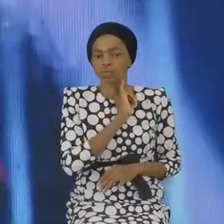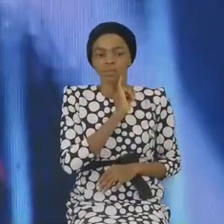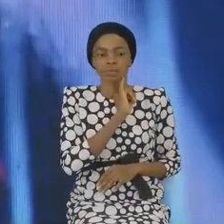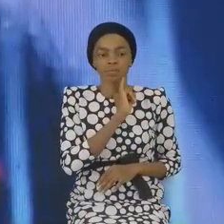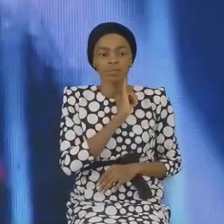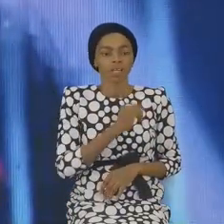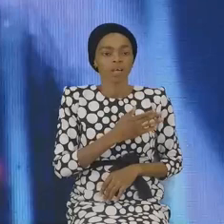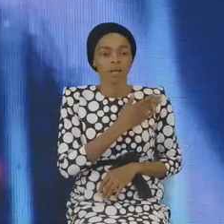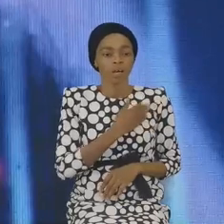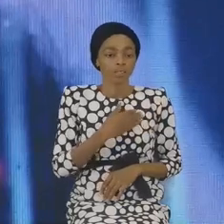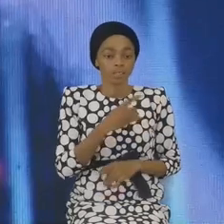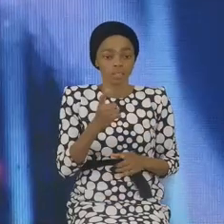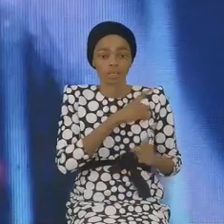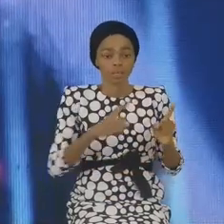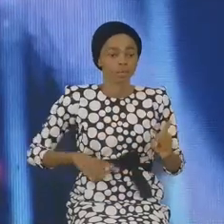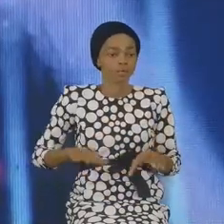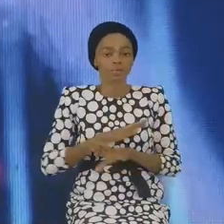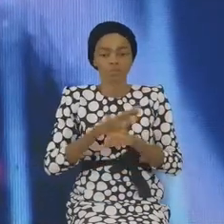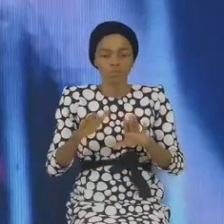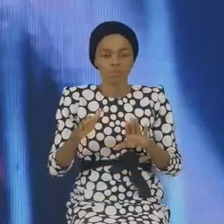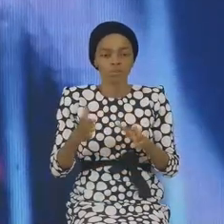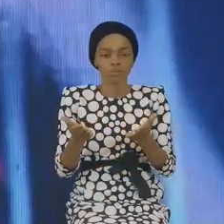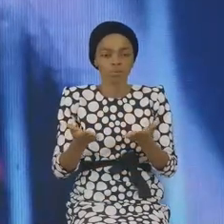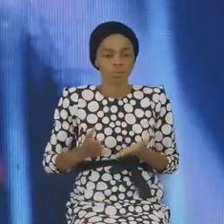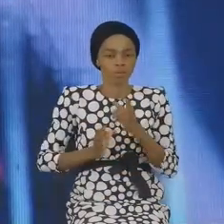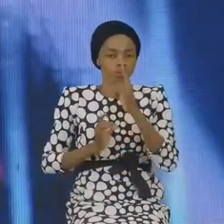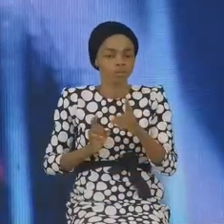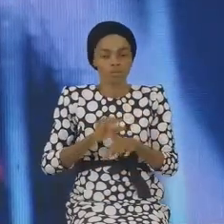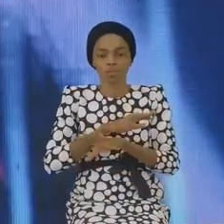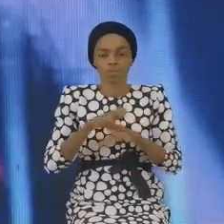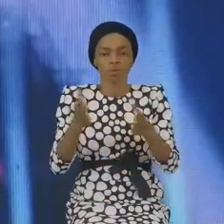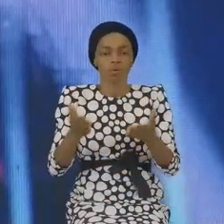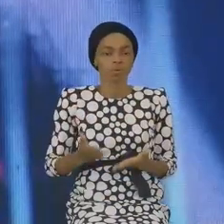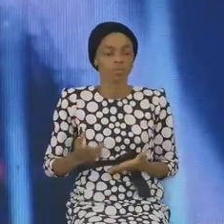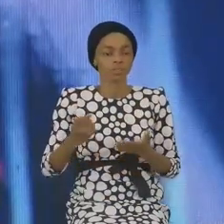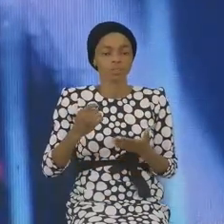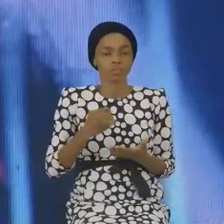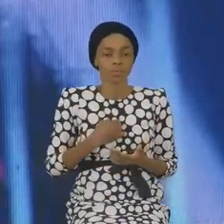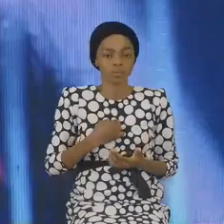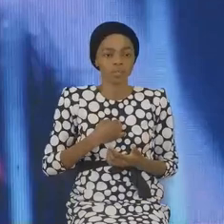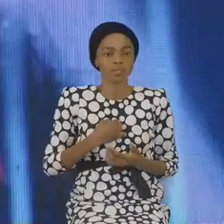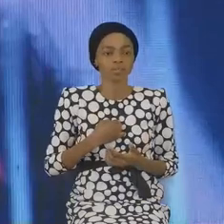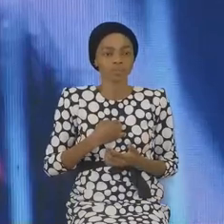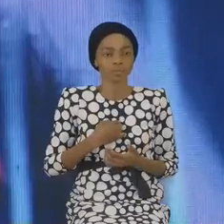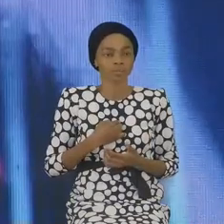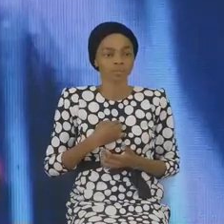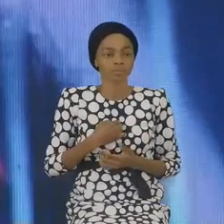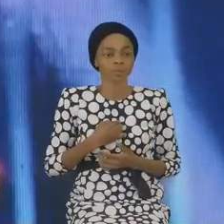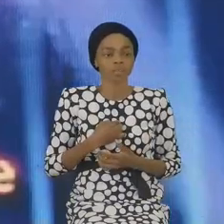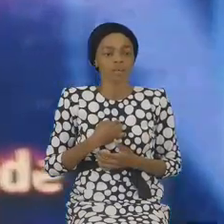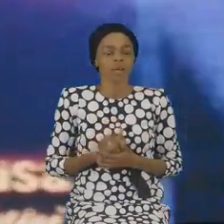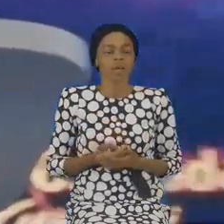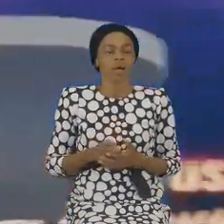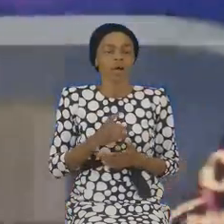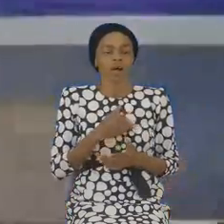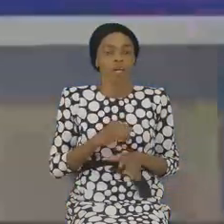Le Seigneur ne veut pas que vous et moi et vous, que notre assemblée, que nous